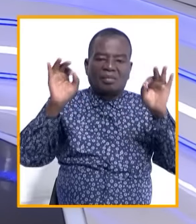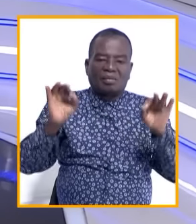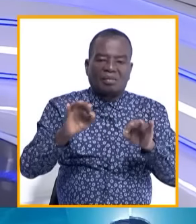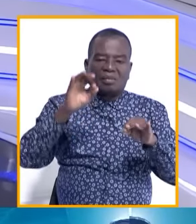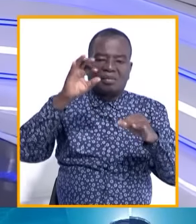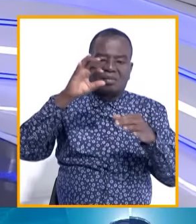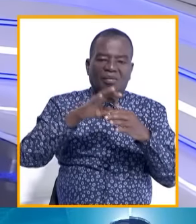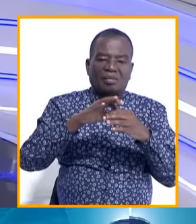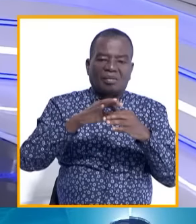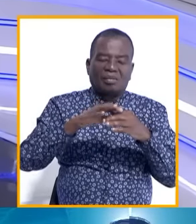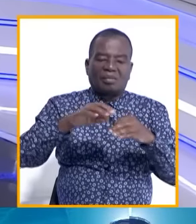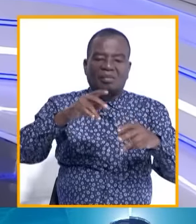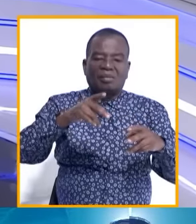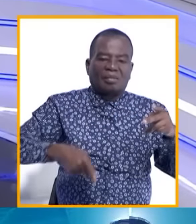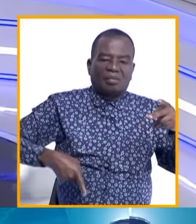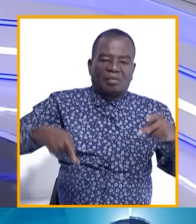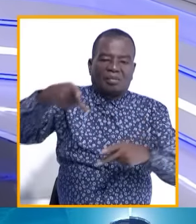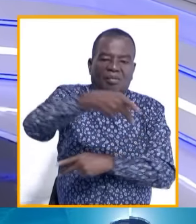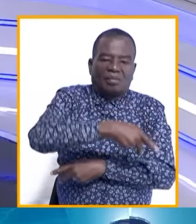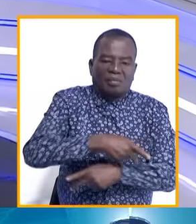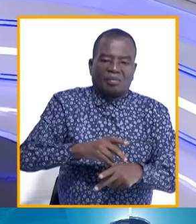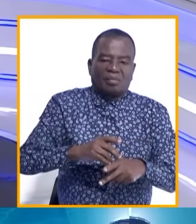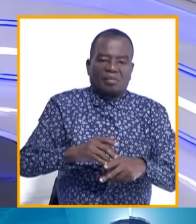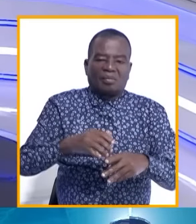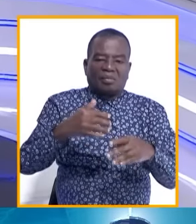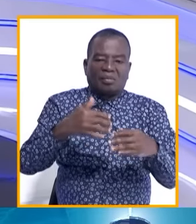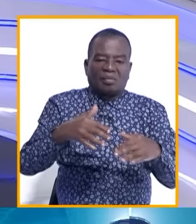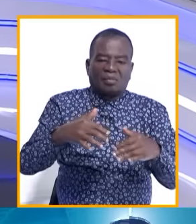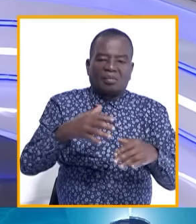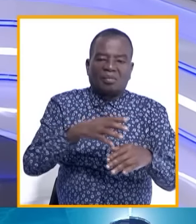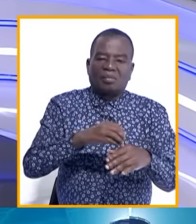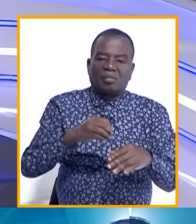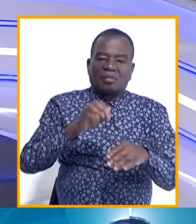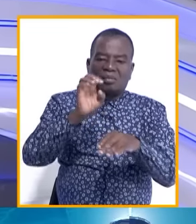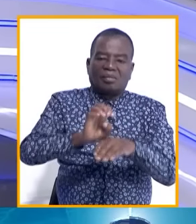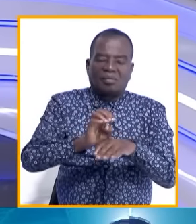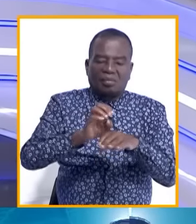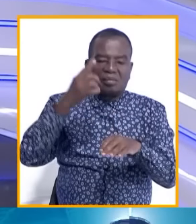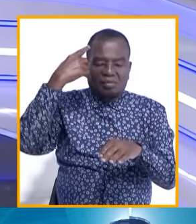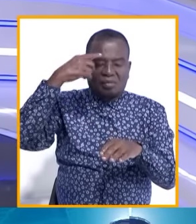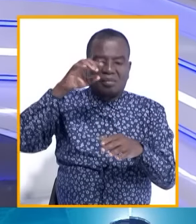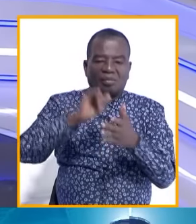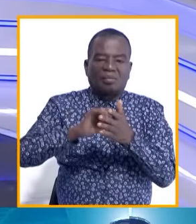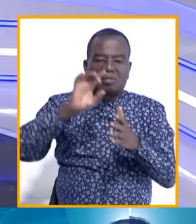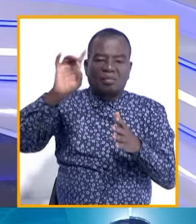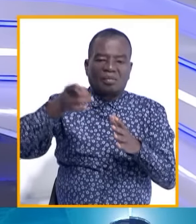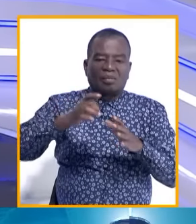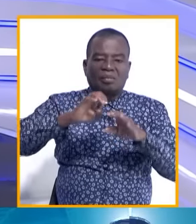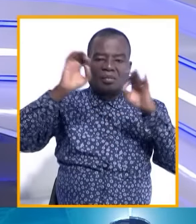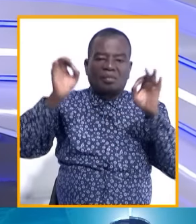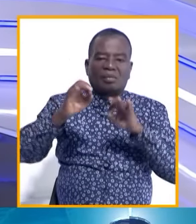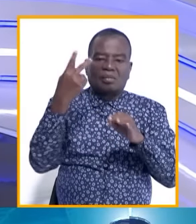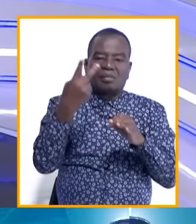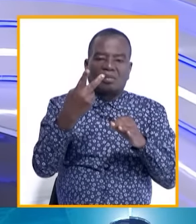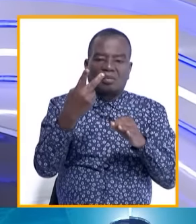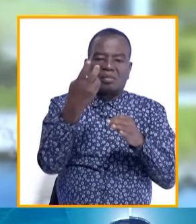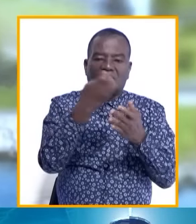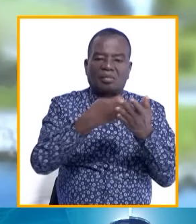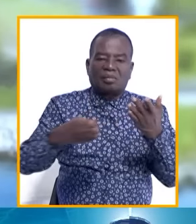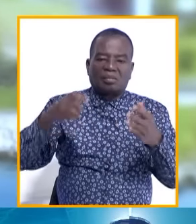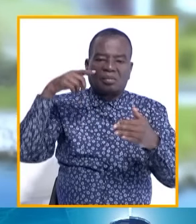présent au festival Tchindan, le festival du pagne tissé traditionnel. Pour cette 8e édition du